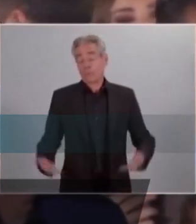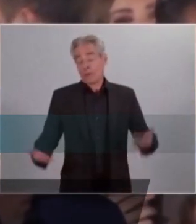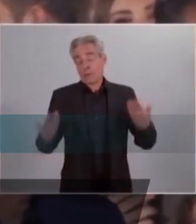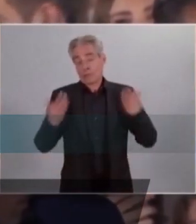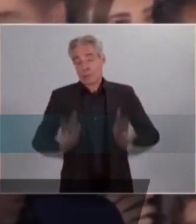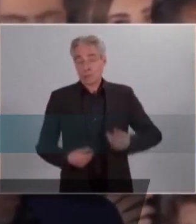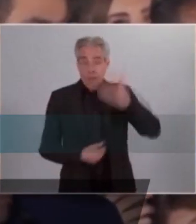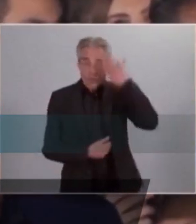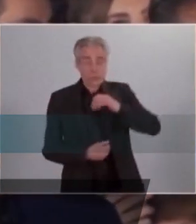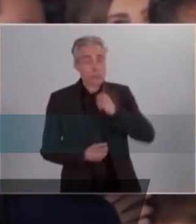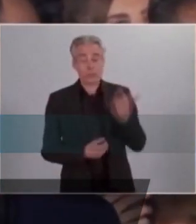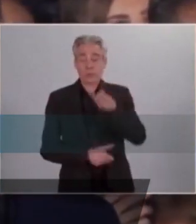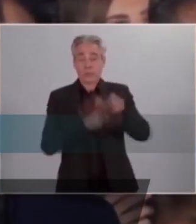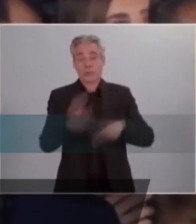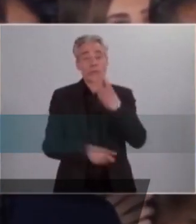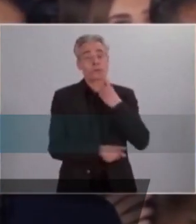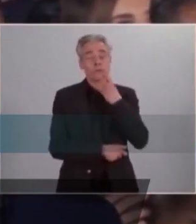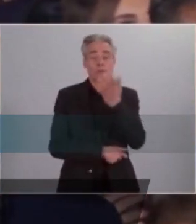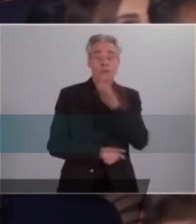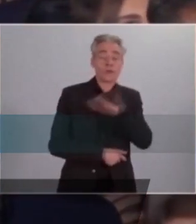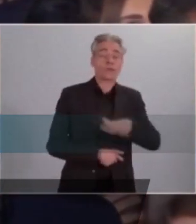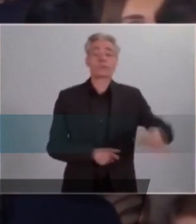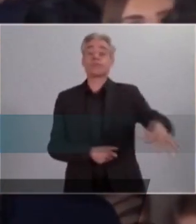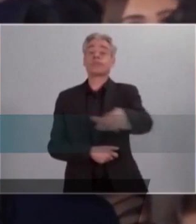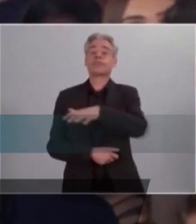sais que pour nombre de nos compatriotes